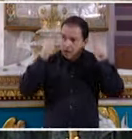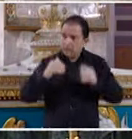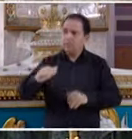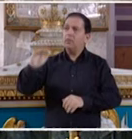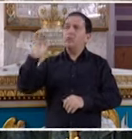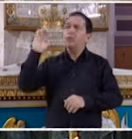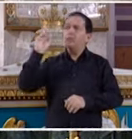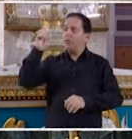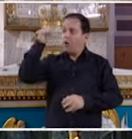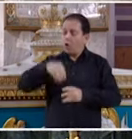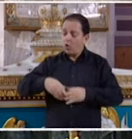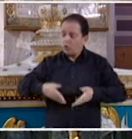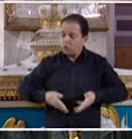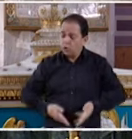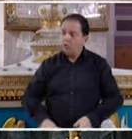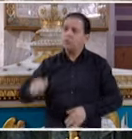Θεοτόκου